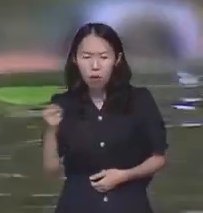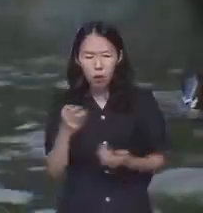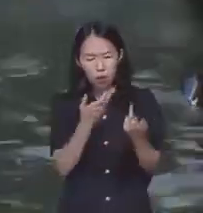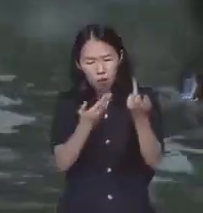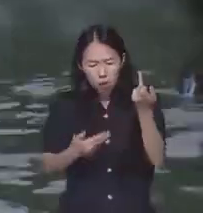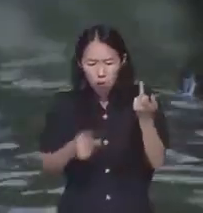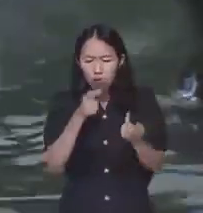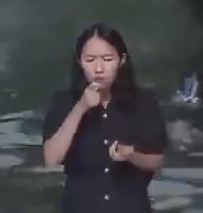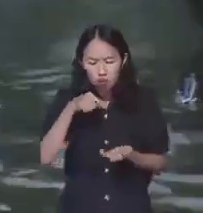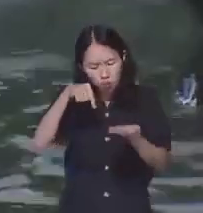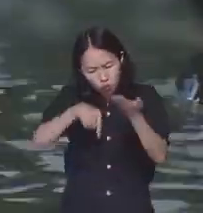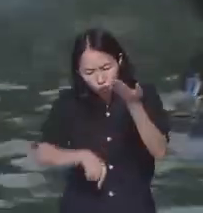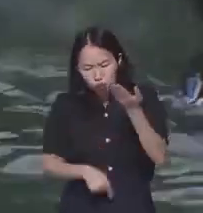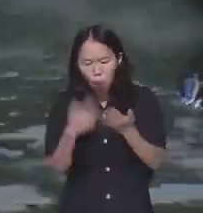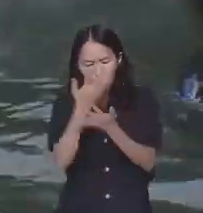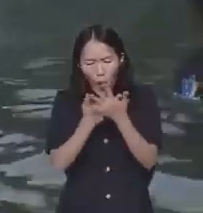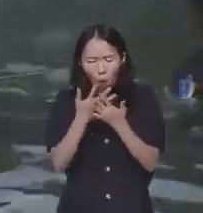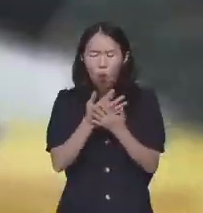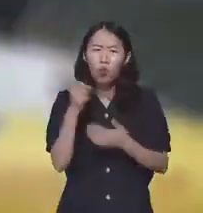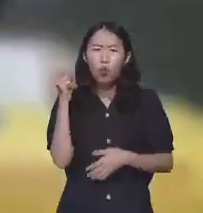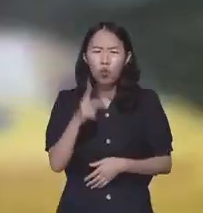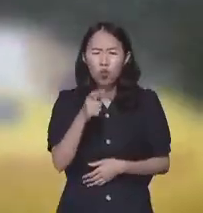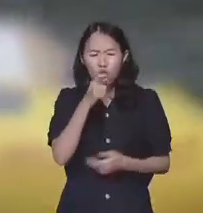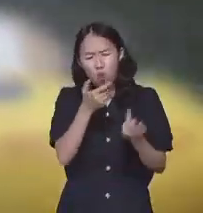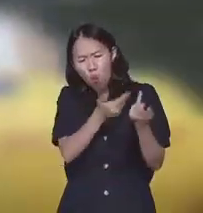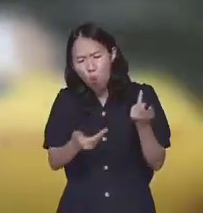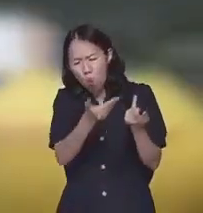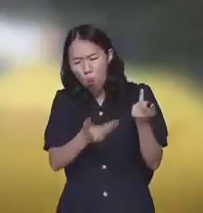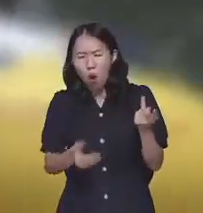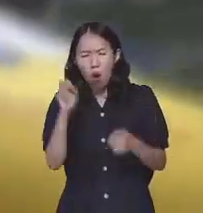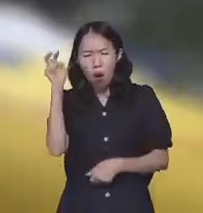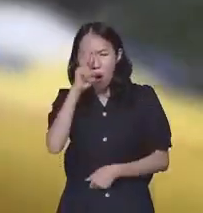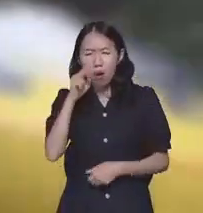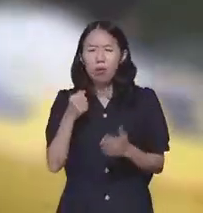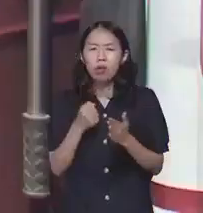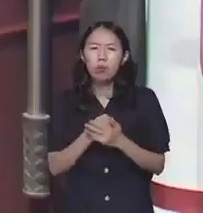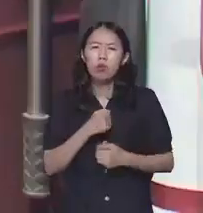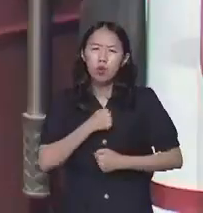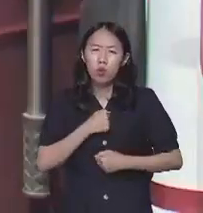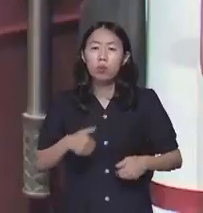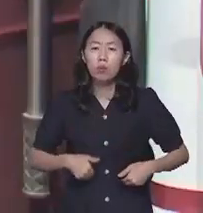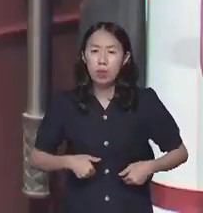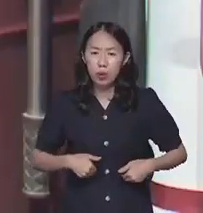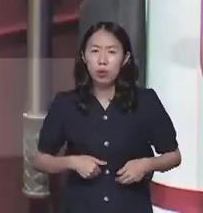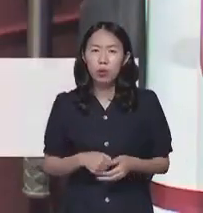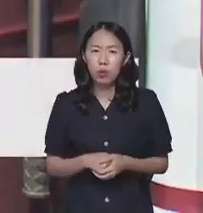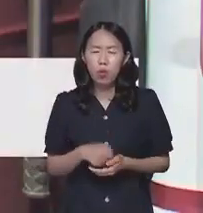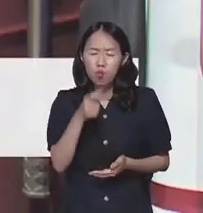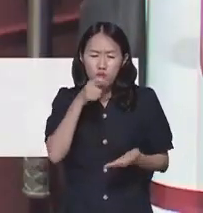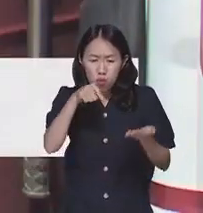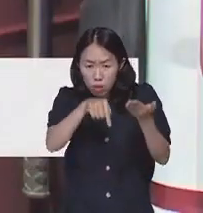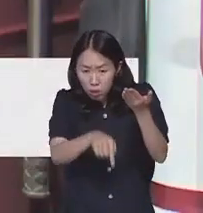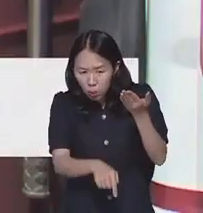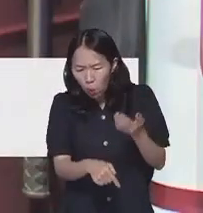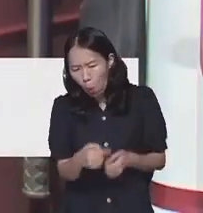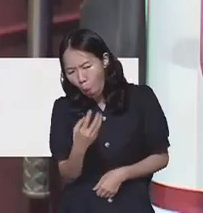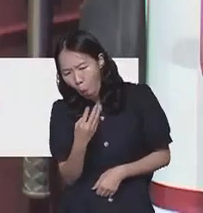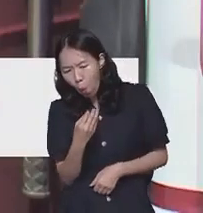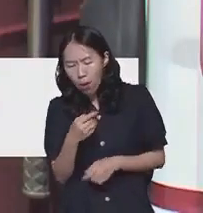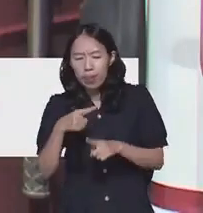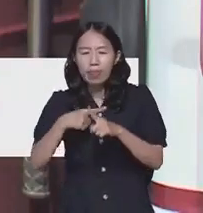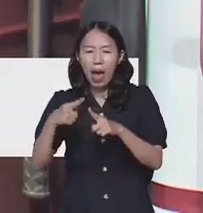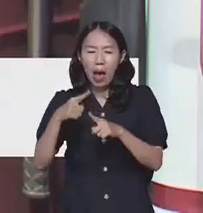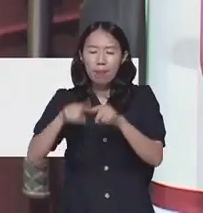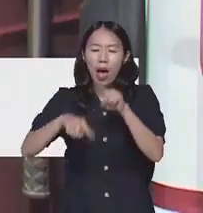없고 갑자기 물살이 거세지는 때도 많아 위험성이 더 큽니다. 좀 깊은 곳은 좀 나뭇가지 같은 걸로 좀 수심을